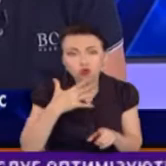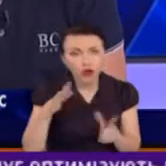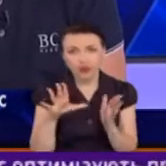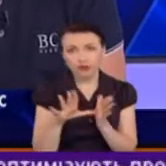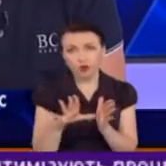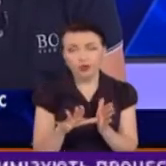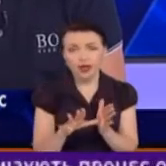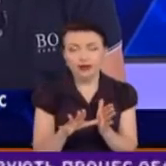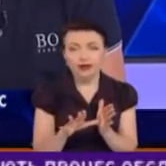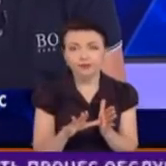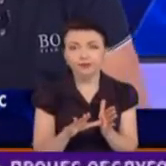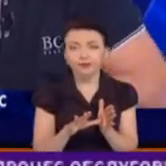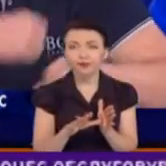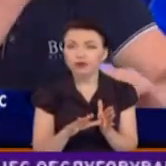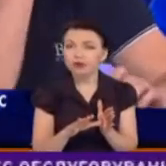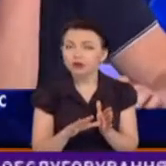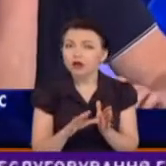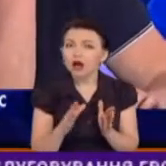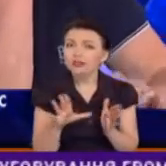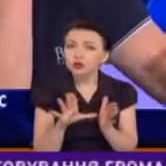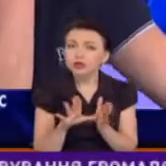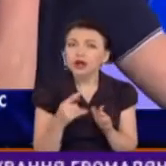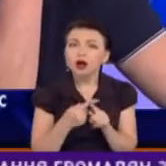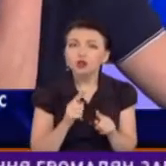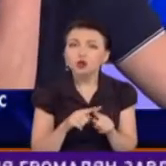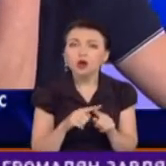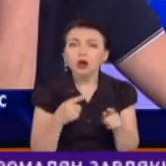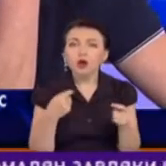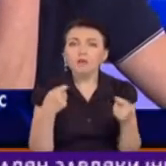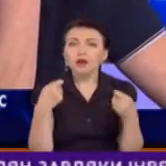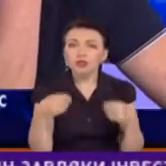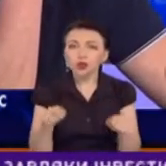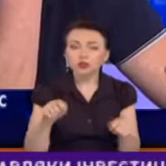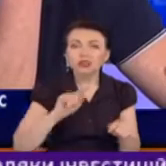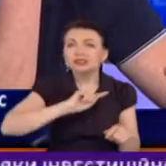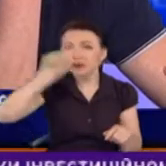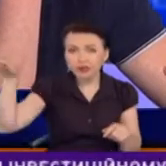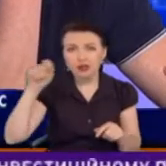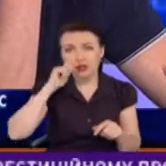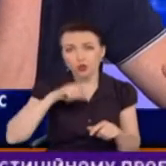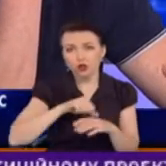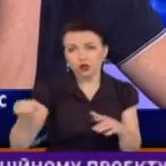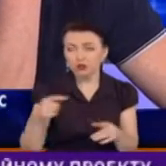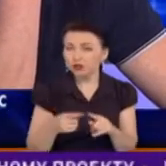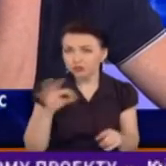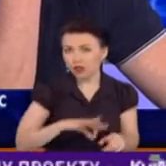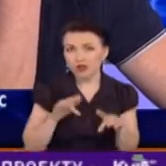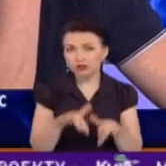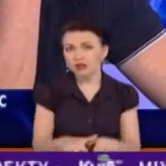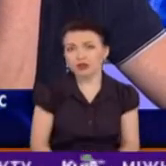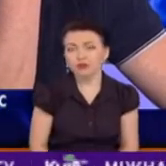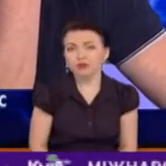электроэнергии. Столько электроэнергии, которая продается за пределы Украины. Это выгодное дело.